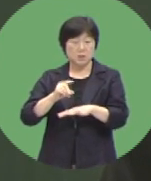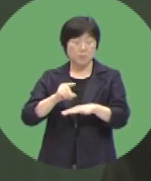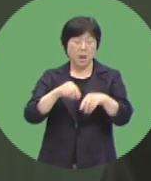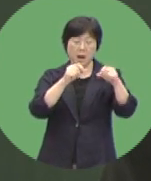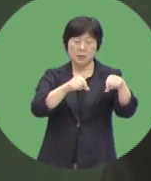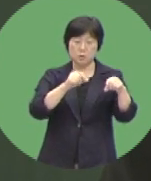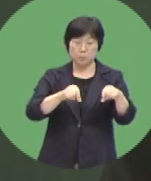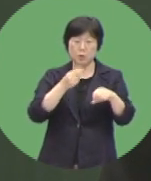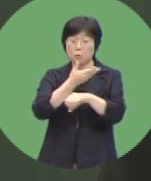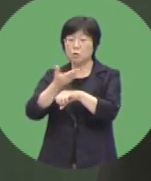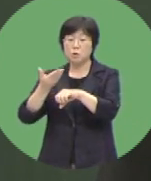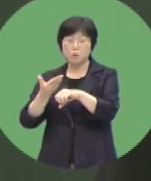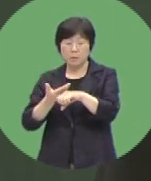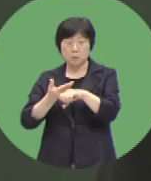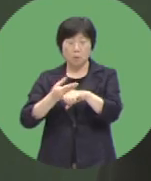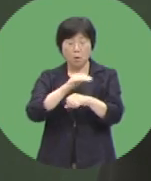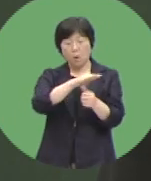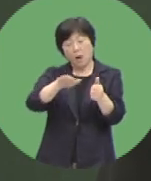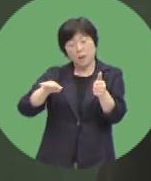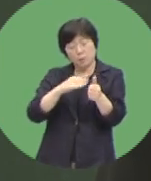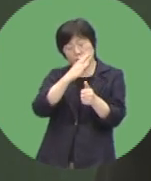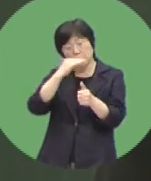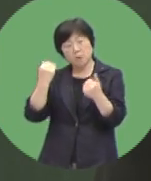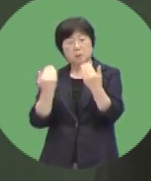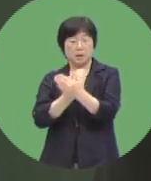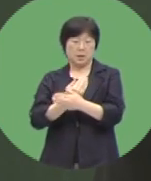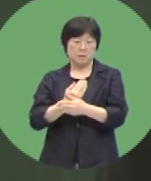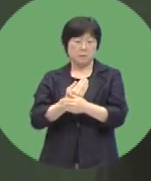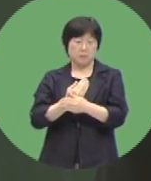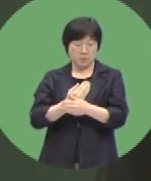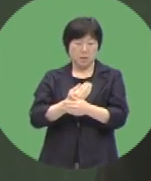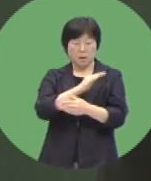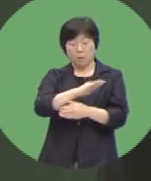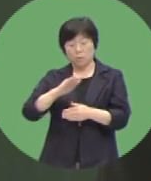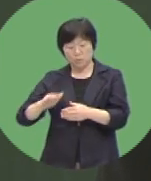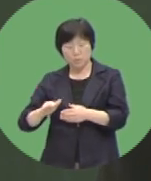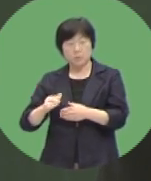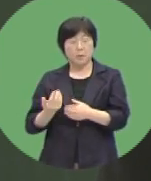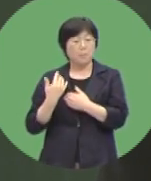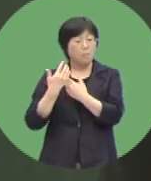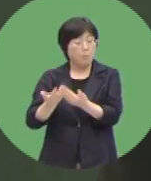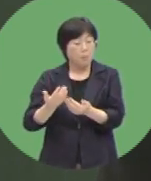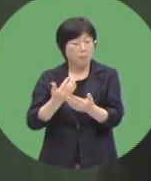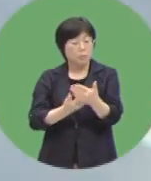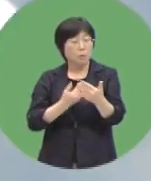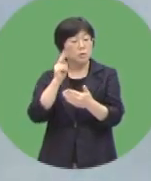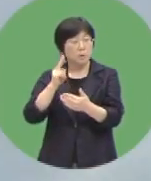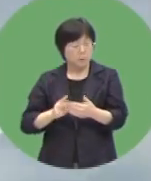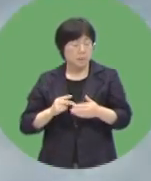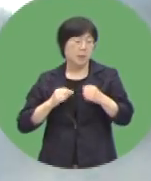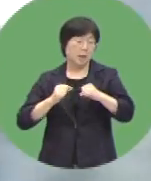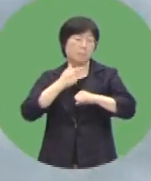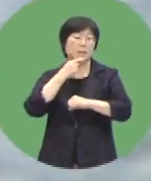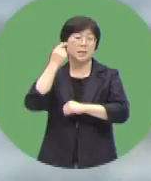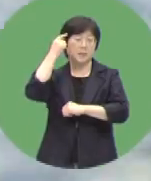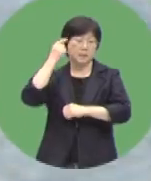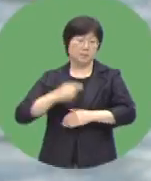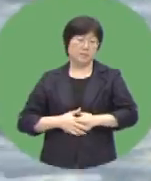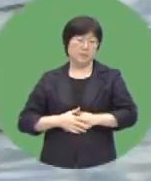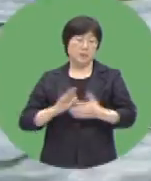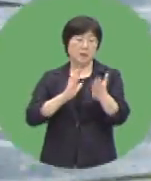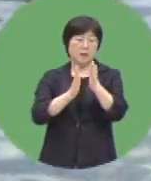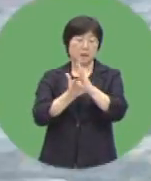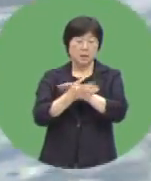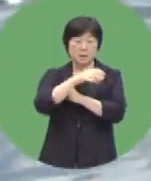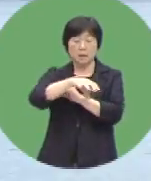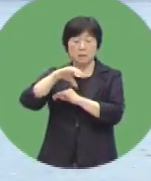の環境を素晴らしいものとして、また後世にこれを残していけるように頑張っていきたいと思います。 県内